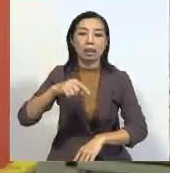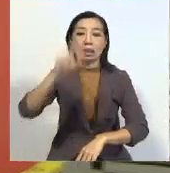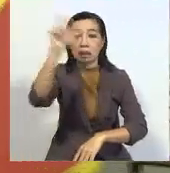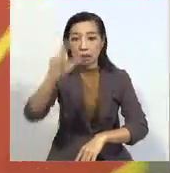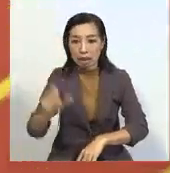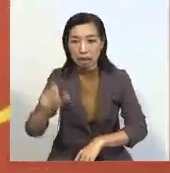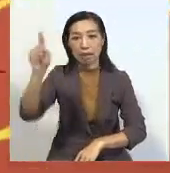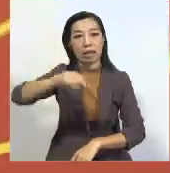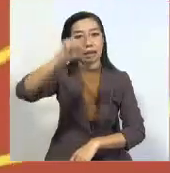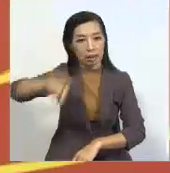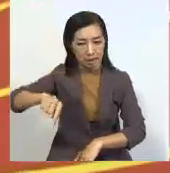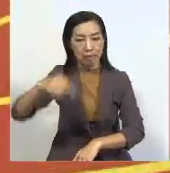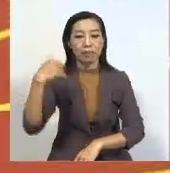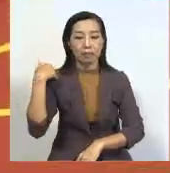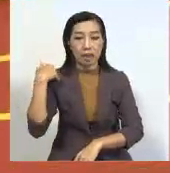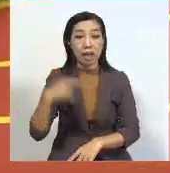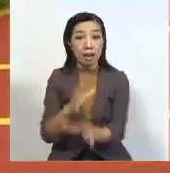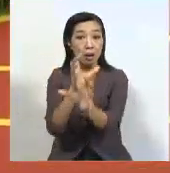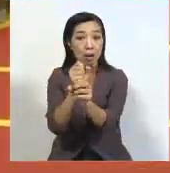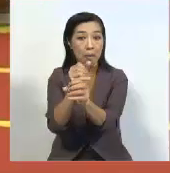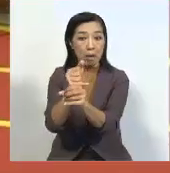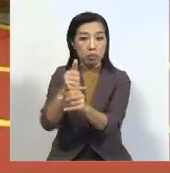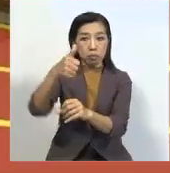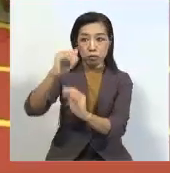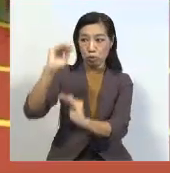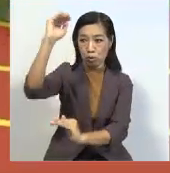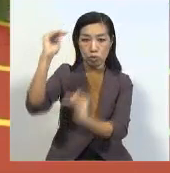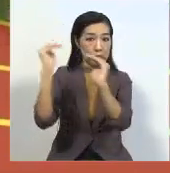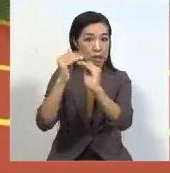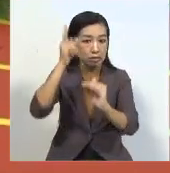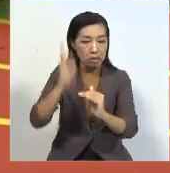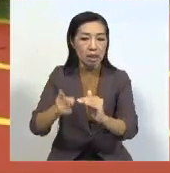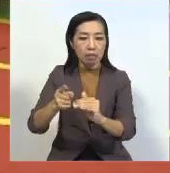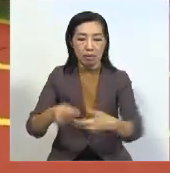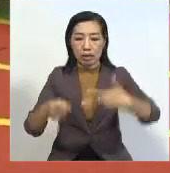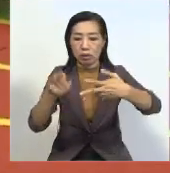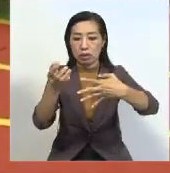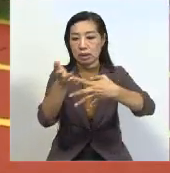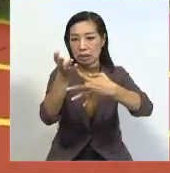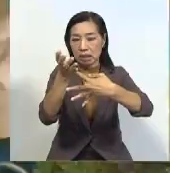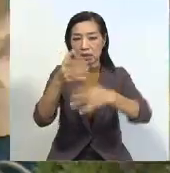รซินเท่าพระองค์จริงนำมาวางไว้ที่บริเวณชั้น4ลานออกกำลังกายด้วยค่ะ